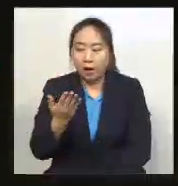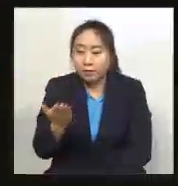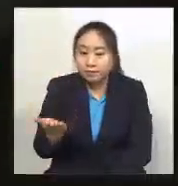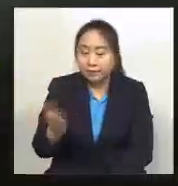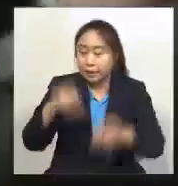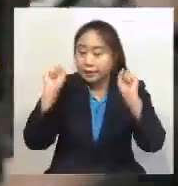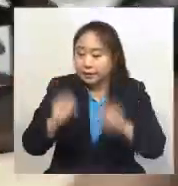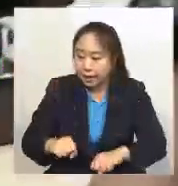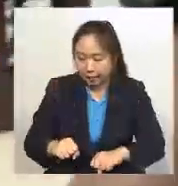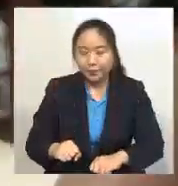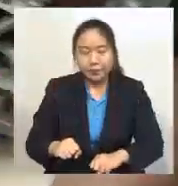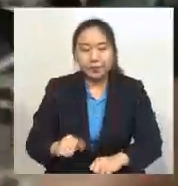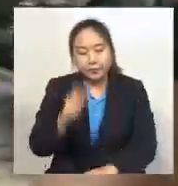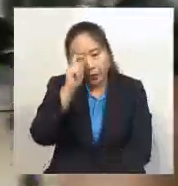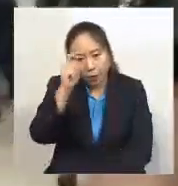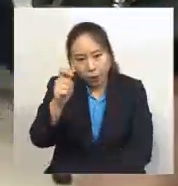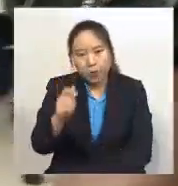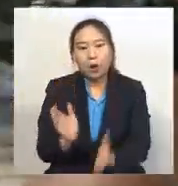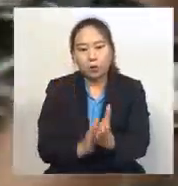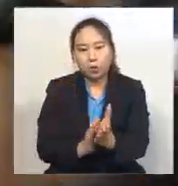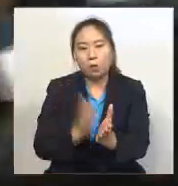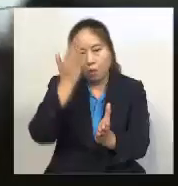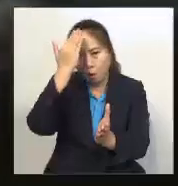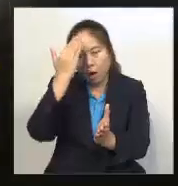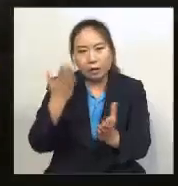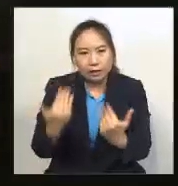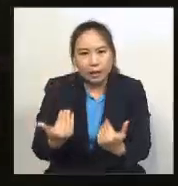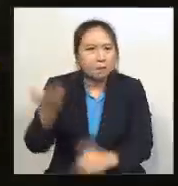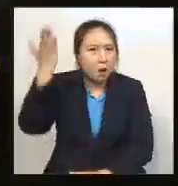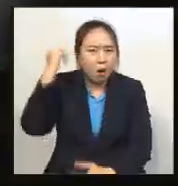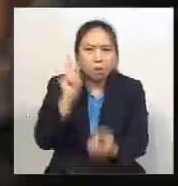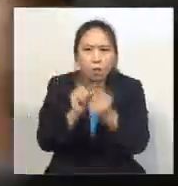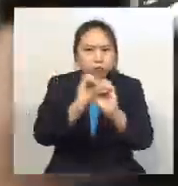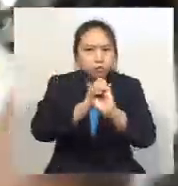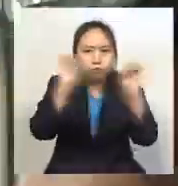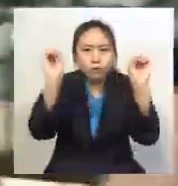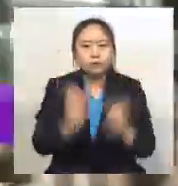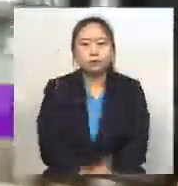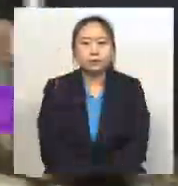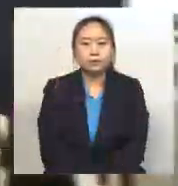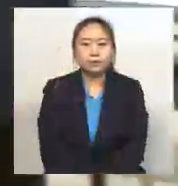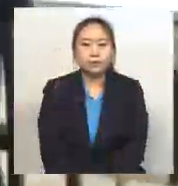สินใจค่ะและชื่นชมในสปิริตเนื่องจากว่าเป็นเหตุการณ์ที่ไม่เคยเกิดขึ้นมาก่อน